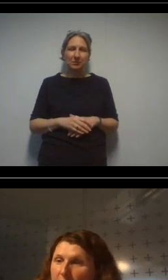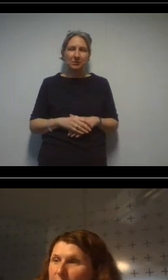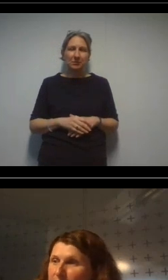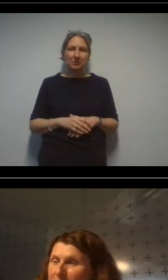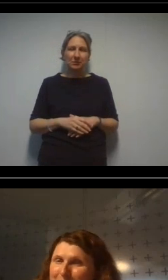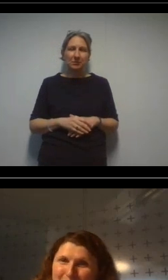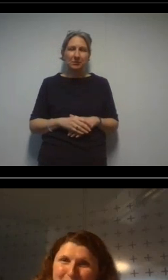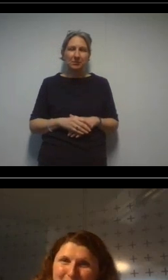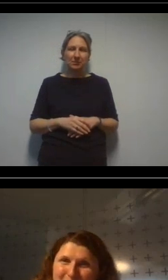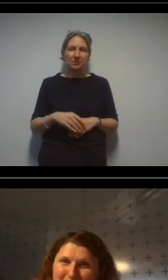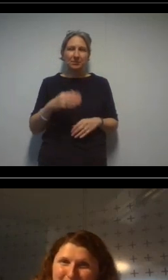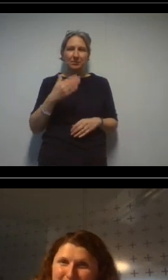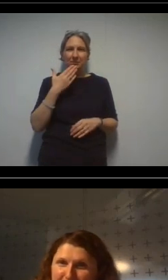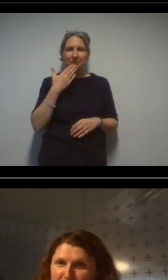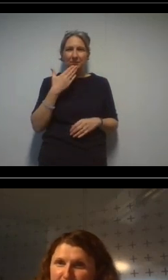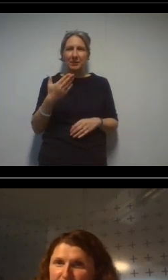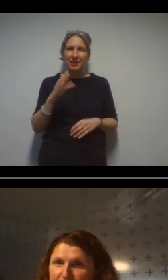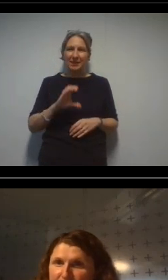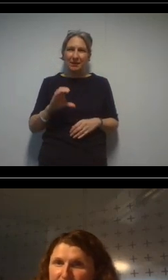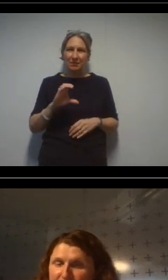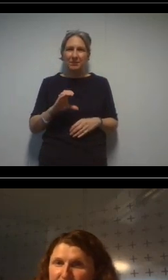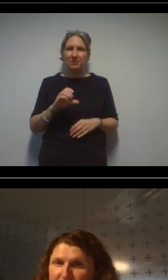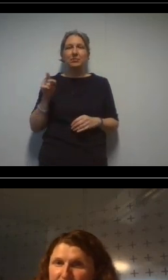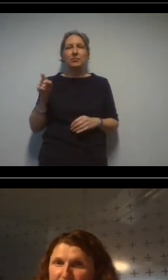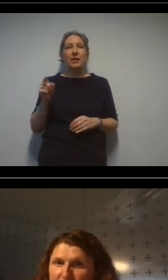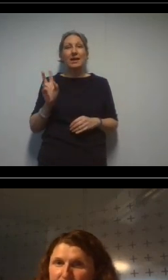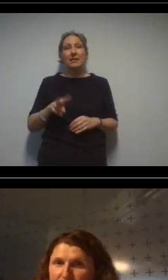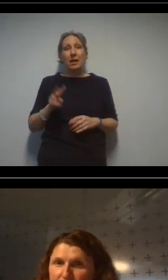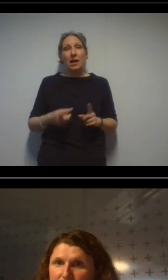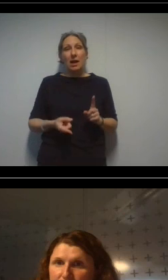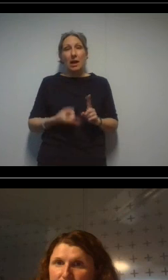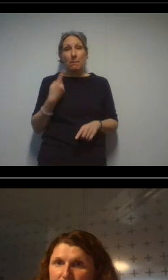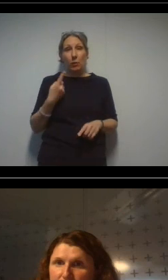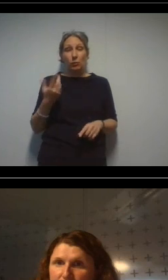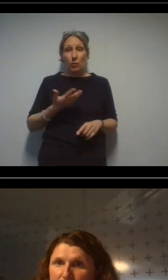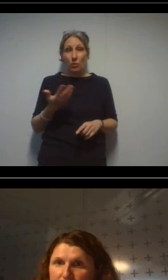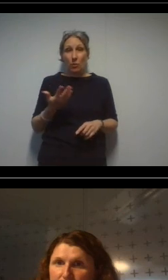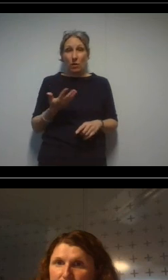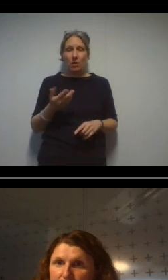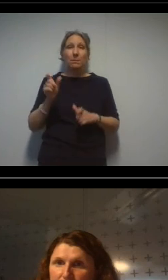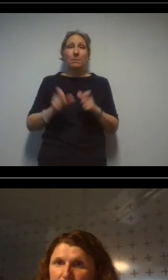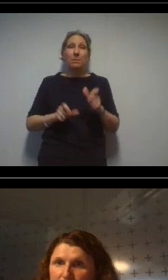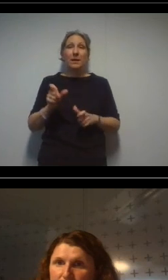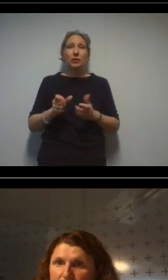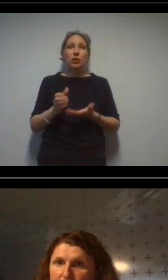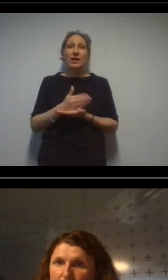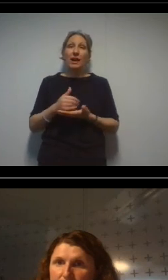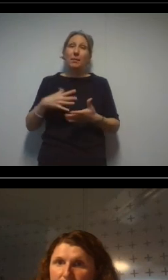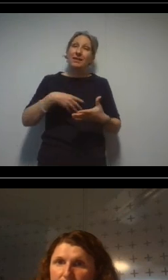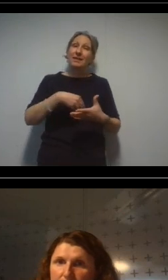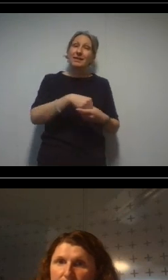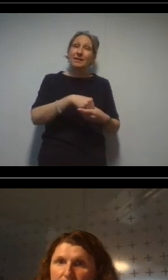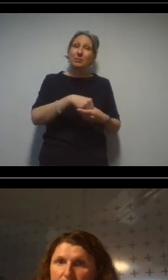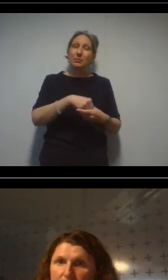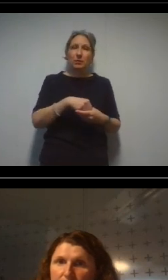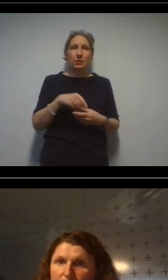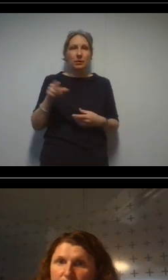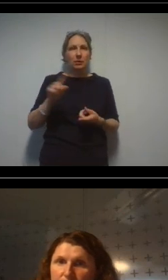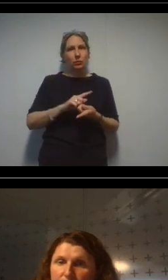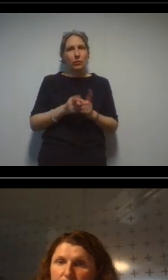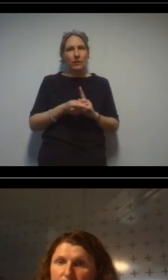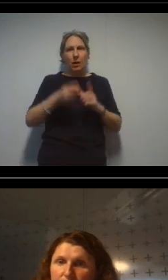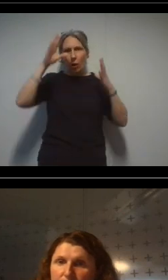Merci Camille. Peut-être vraiment pour rebondir, c'est important d'avoir en tête que les salariés qui y participent, ça va vraiment être vos ambassadeurs de demain